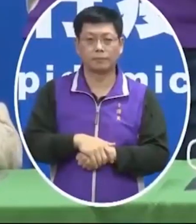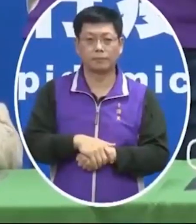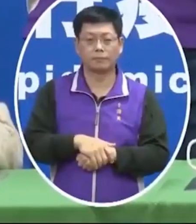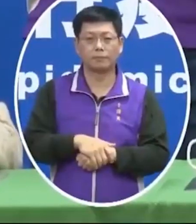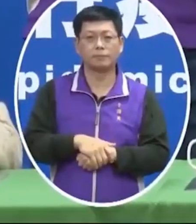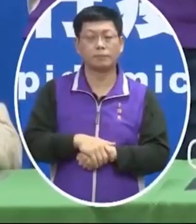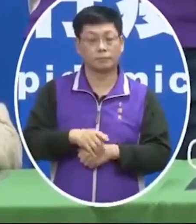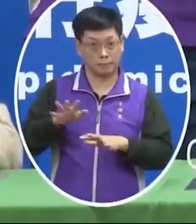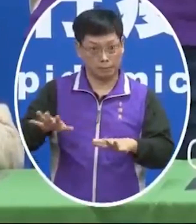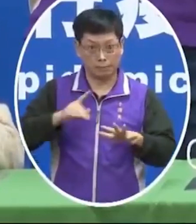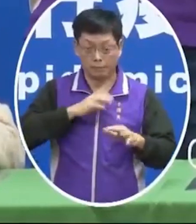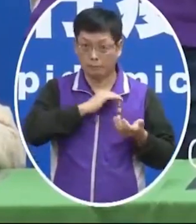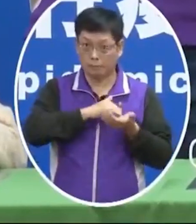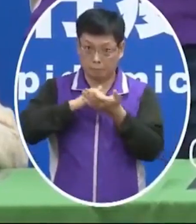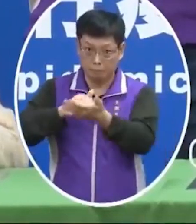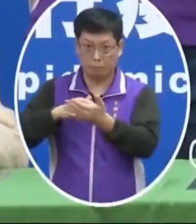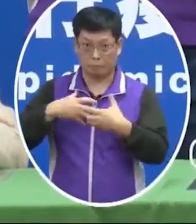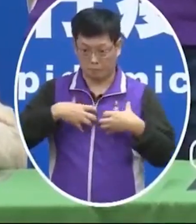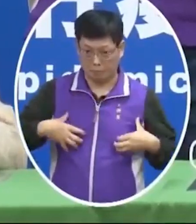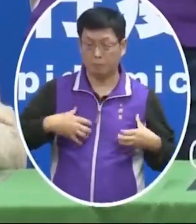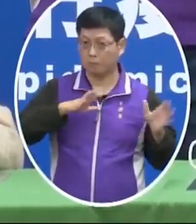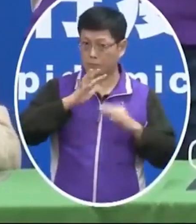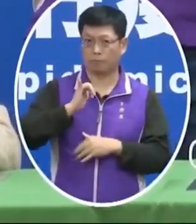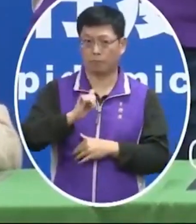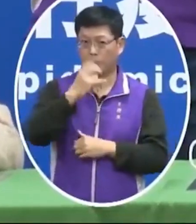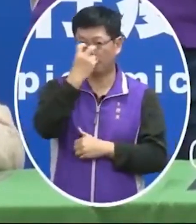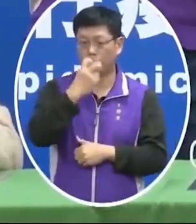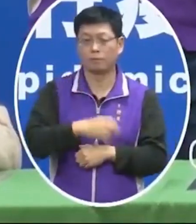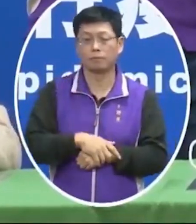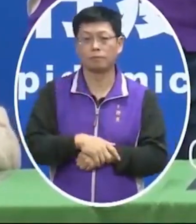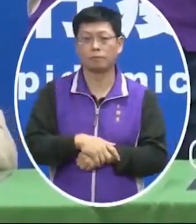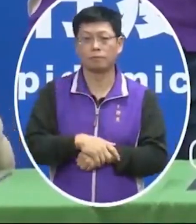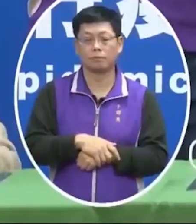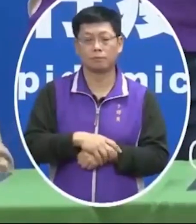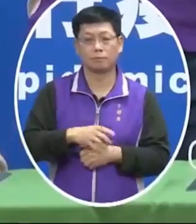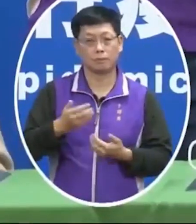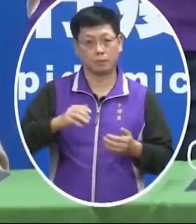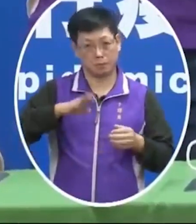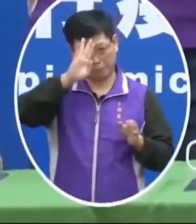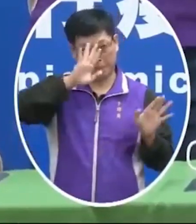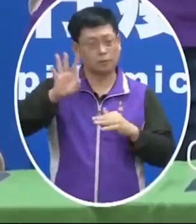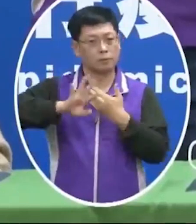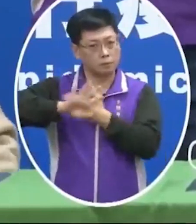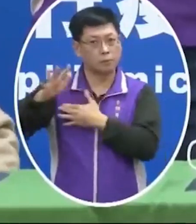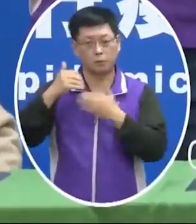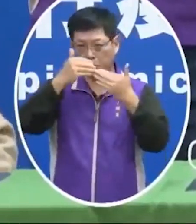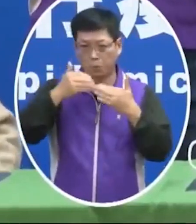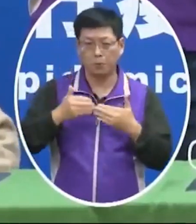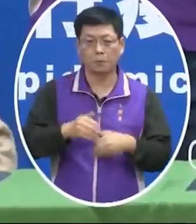才去查，就是说他们其实到医院现在的肺部的情况都还好，好，那症状当然其他两位哈